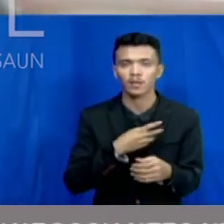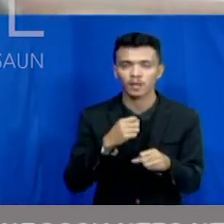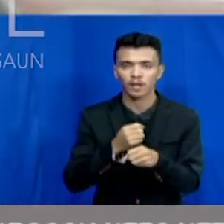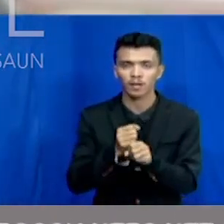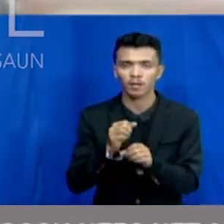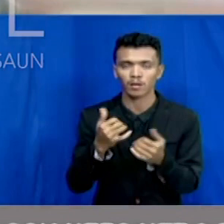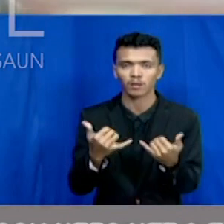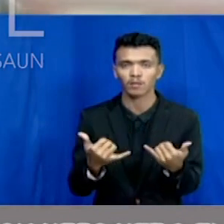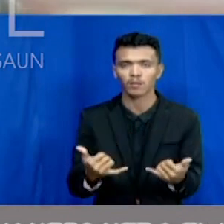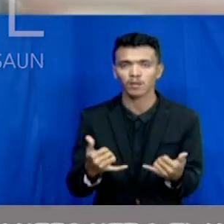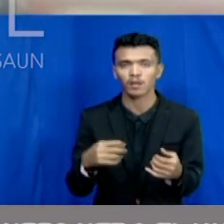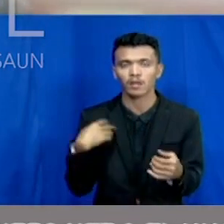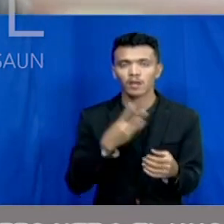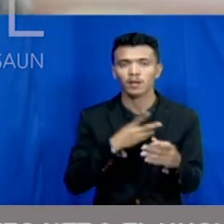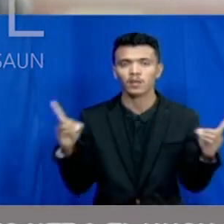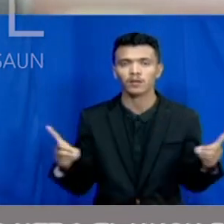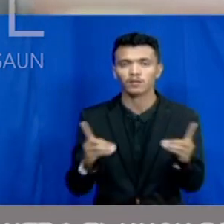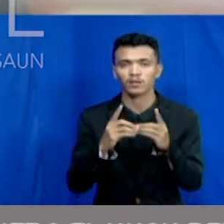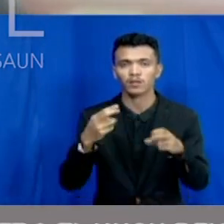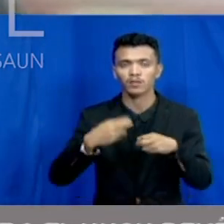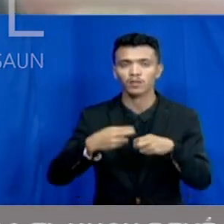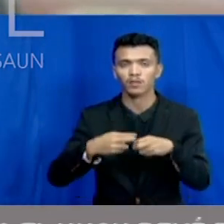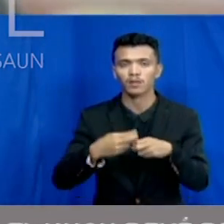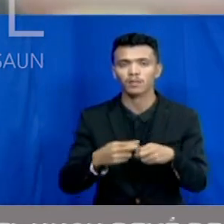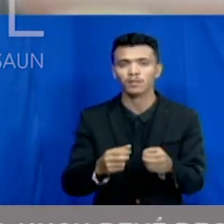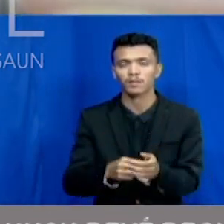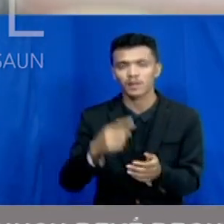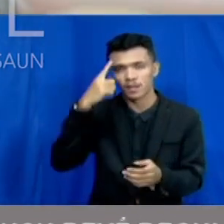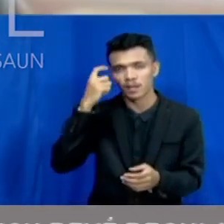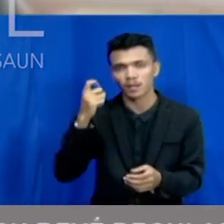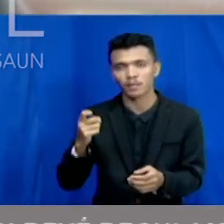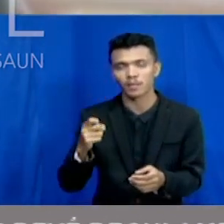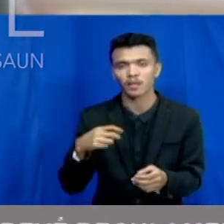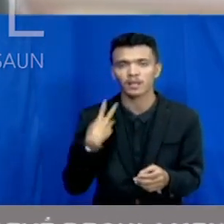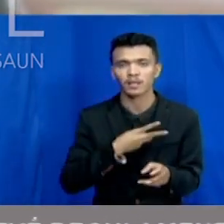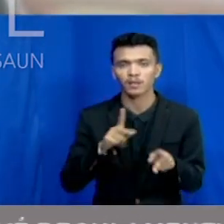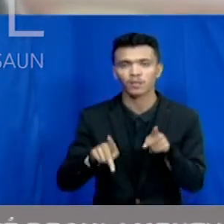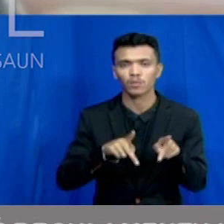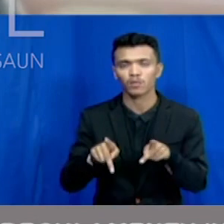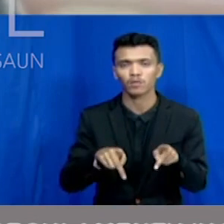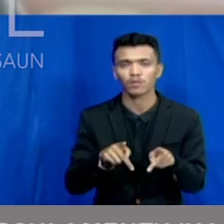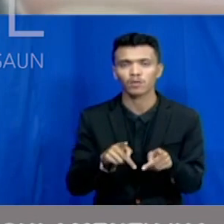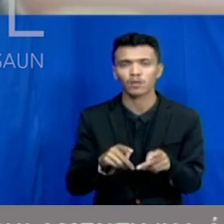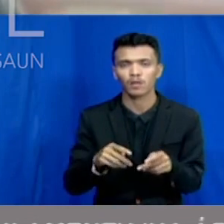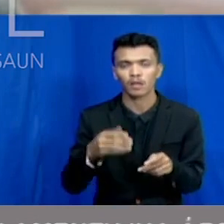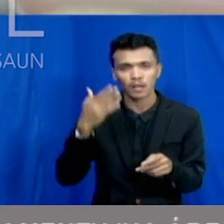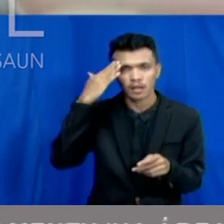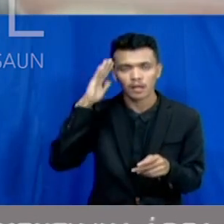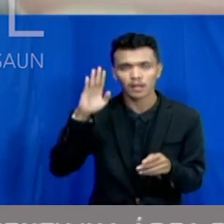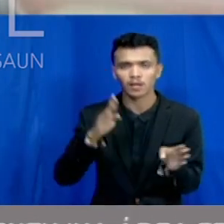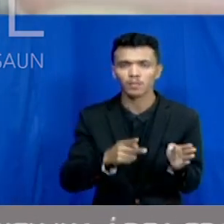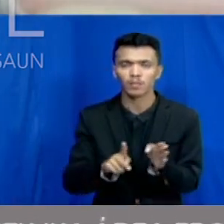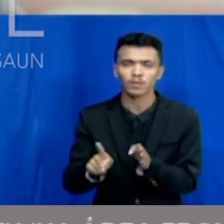datauk, ami hasuru dificuldades barak, tamba itane povo balu, lahatene